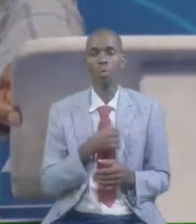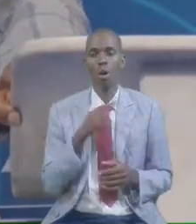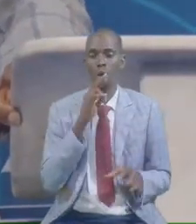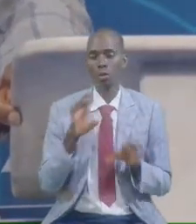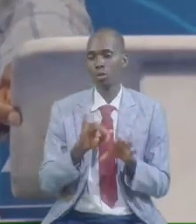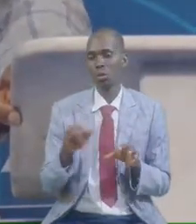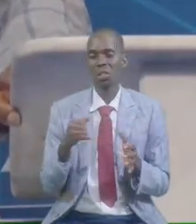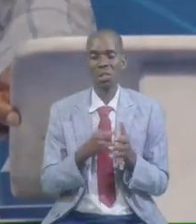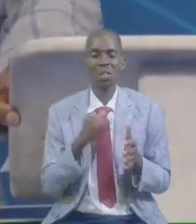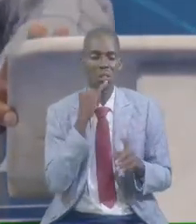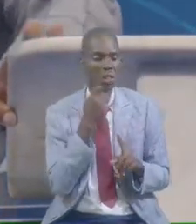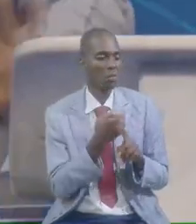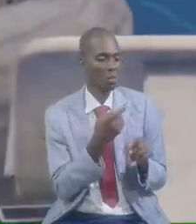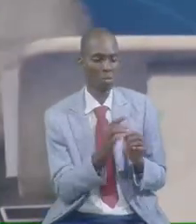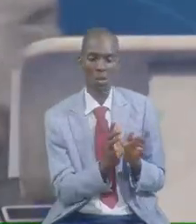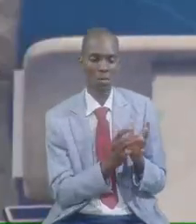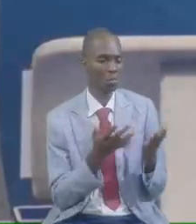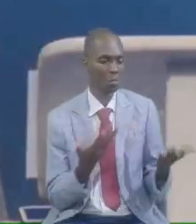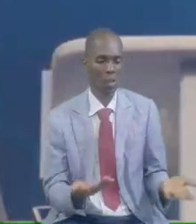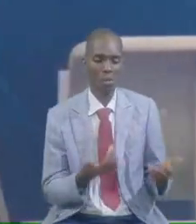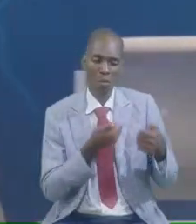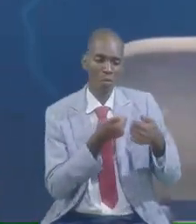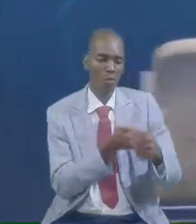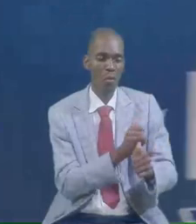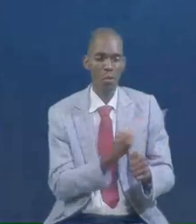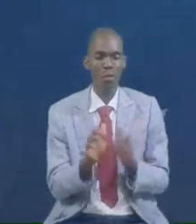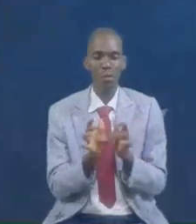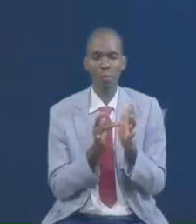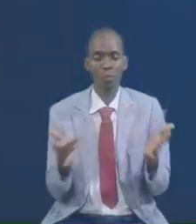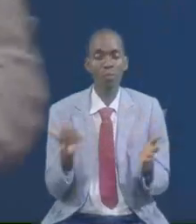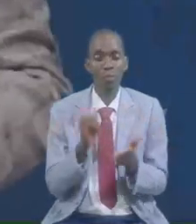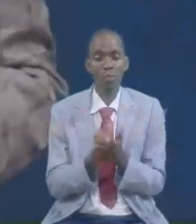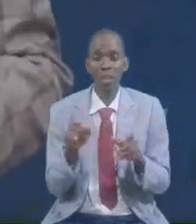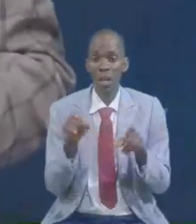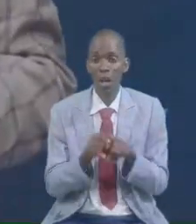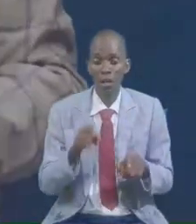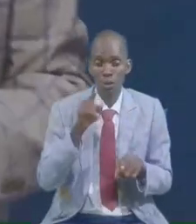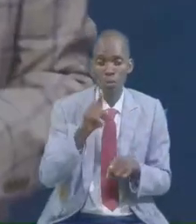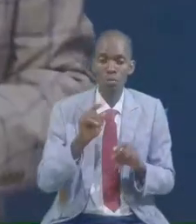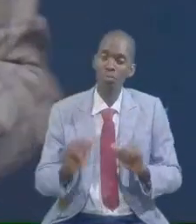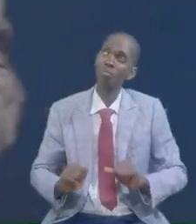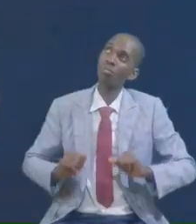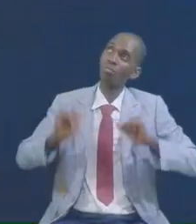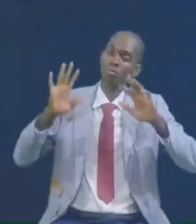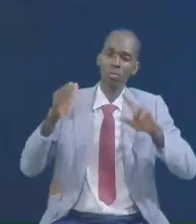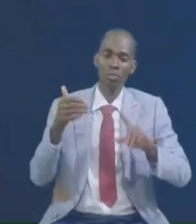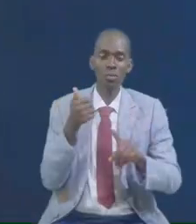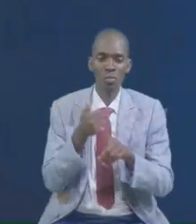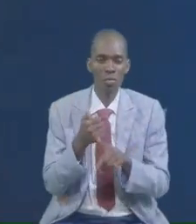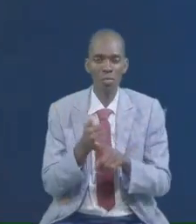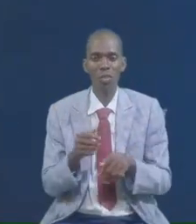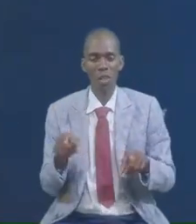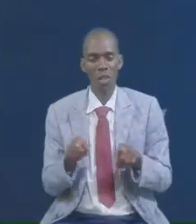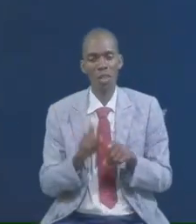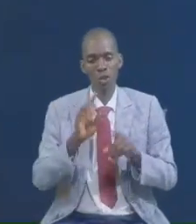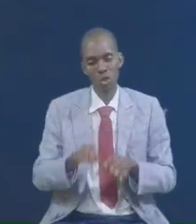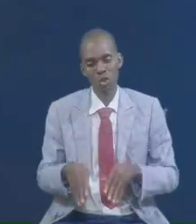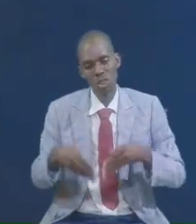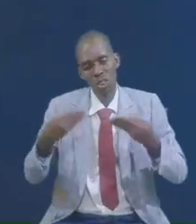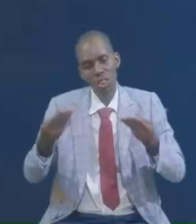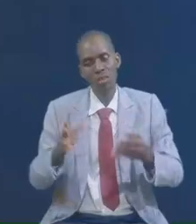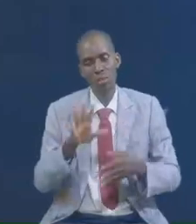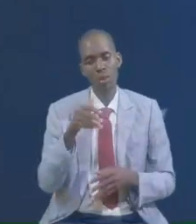biblique, c'est scripturaire. Comme tu te donnes, comme tu t'abandonnes, comme tu donnes ta